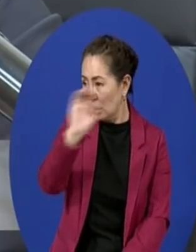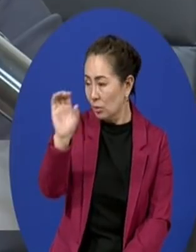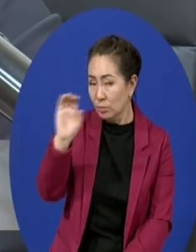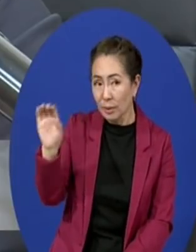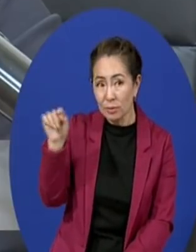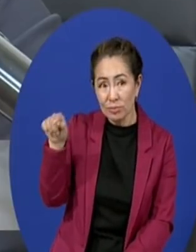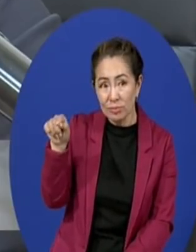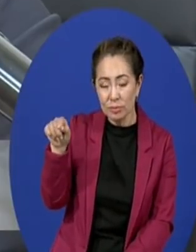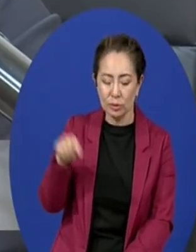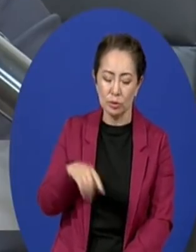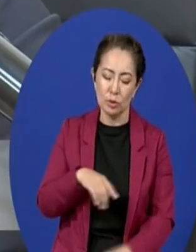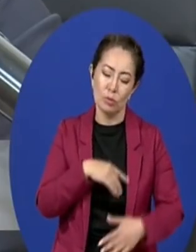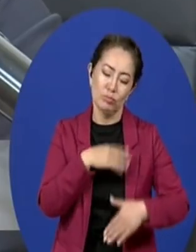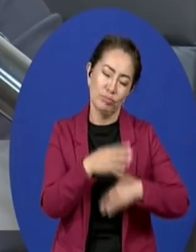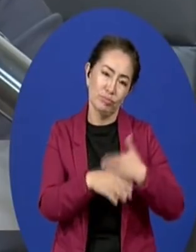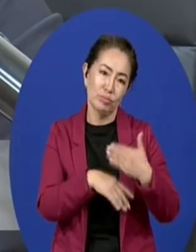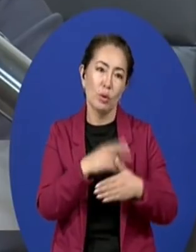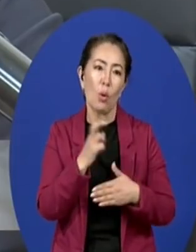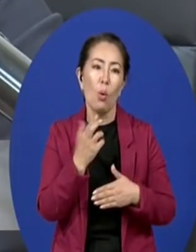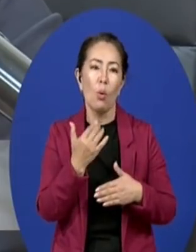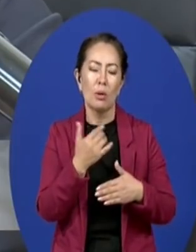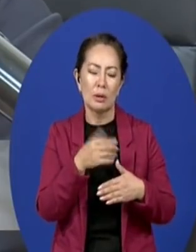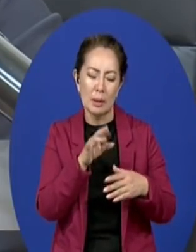байсан одоо урсгалаа бол хямж